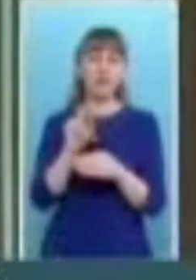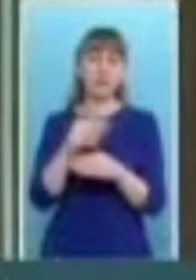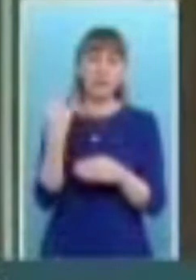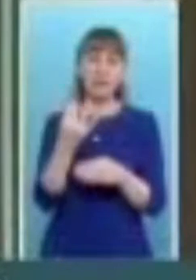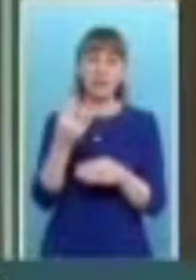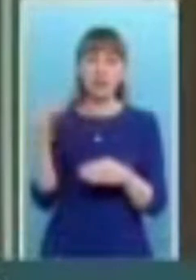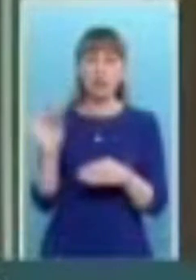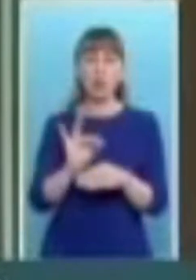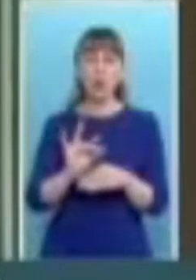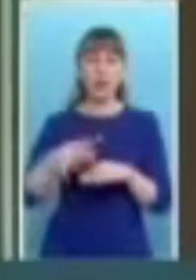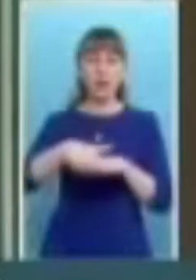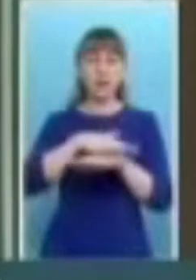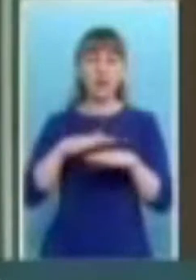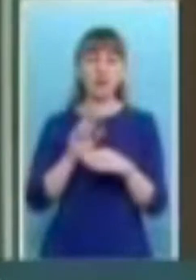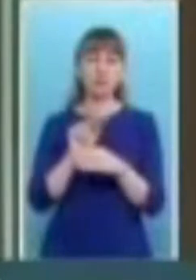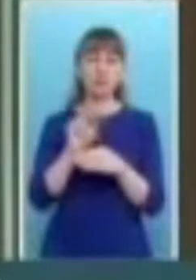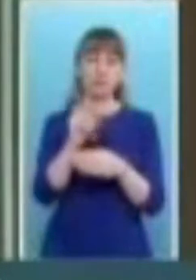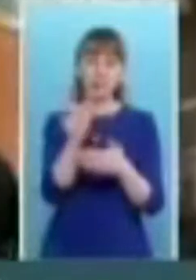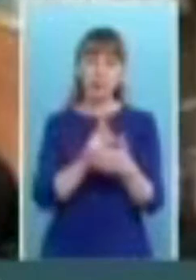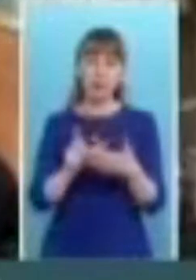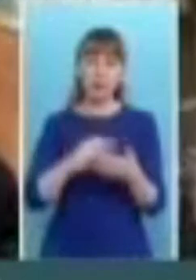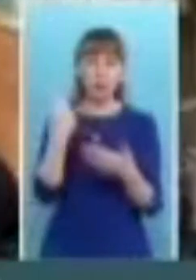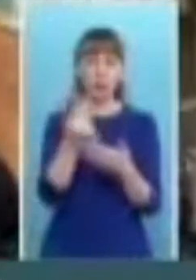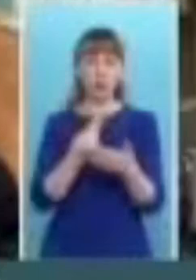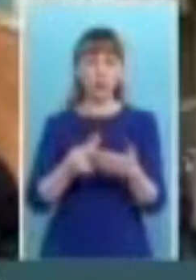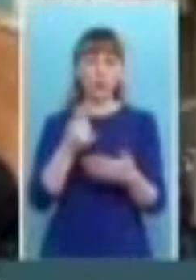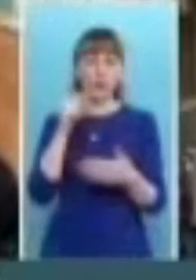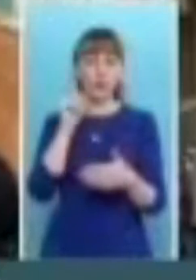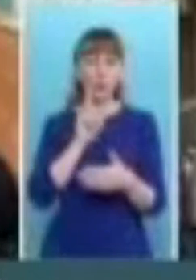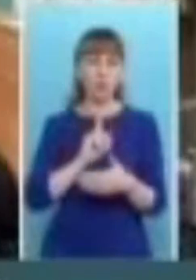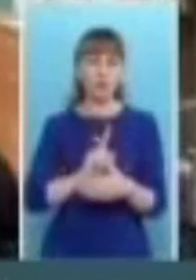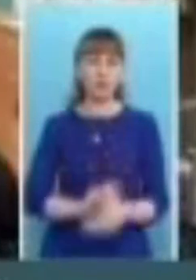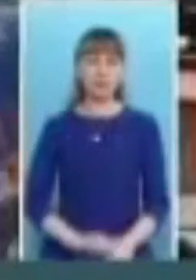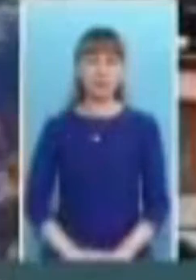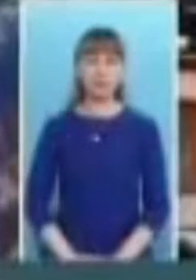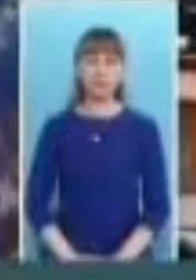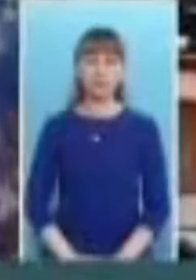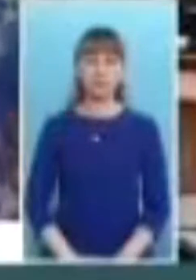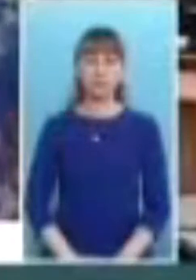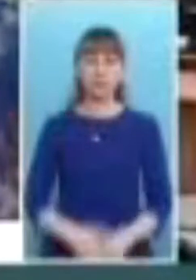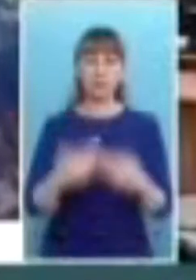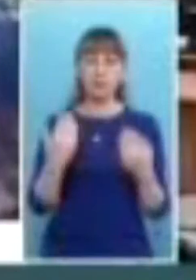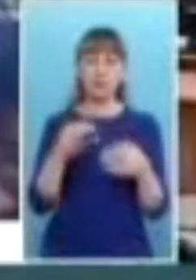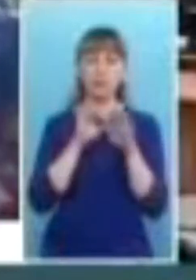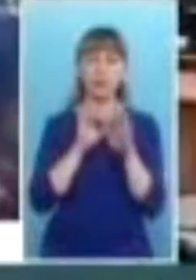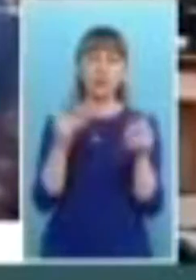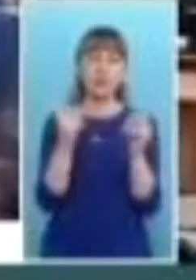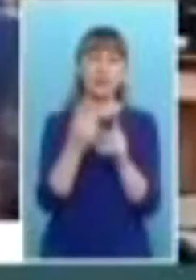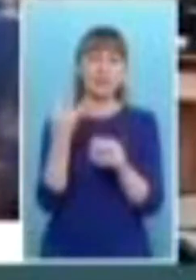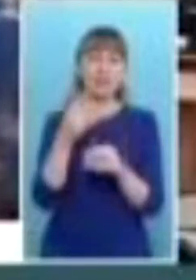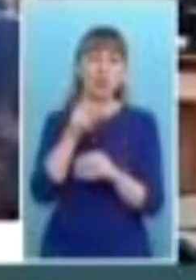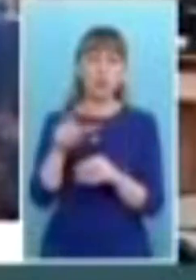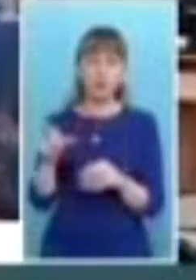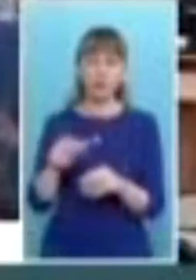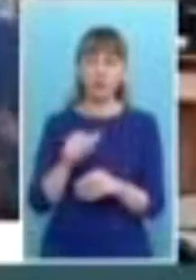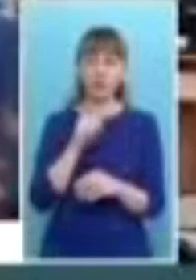привить поэтический и художественный вкус собрались работники библиотеки и приглашенные гости. Именно сегодня пройдет встреча с интересными людьми